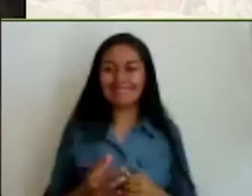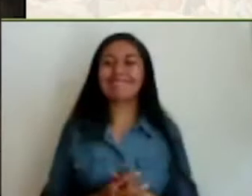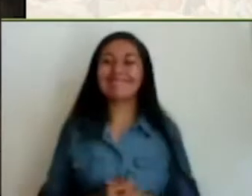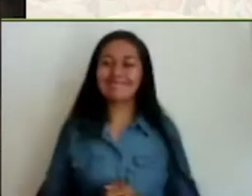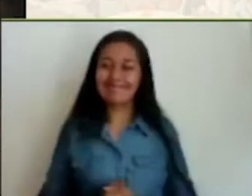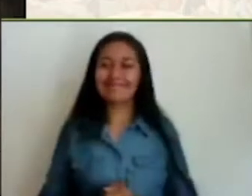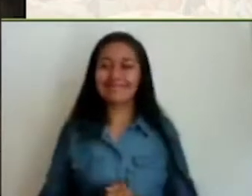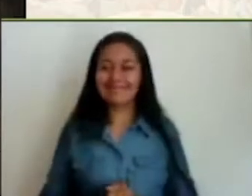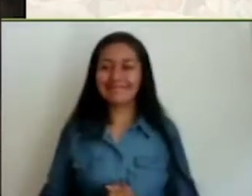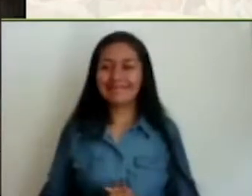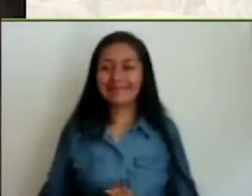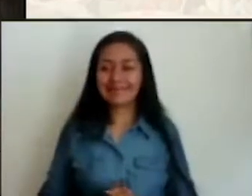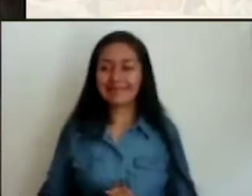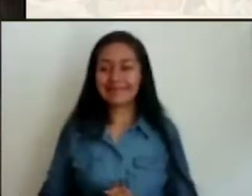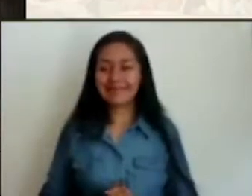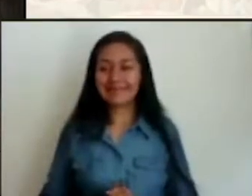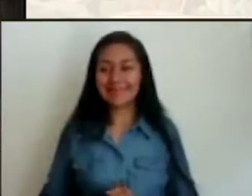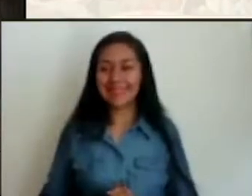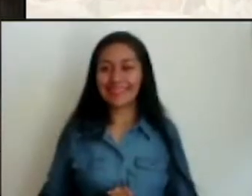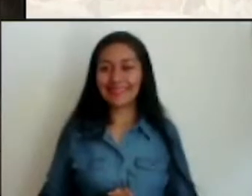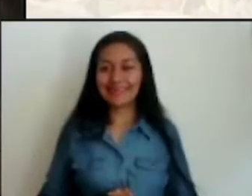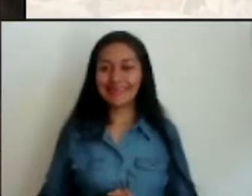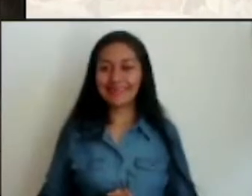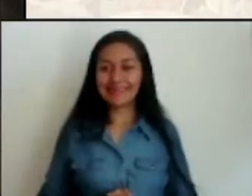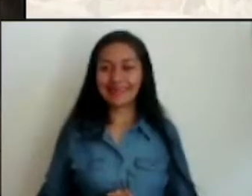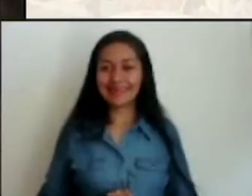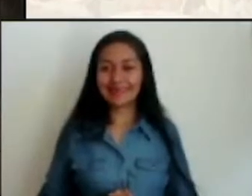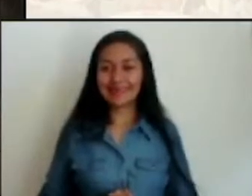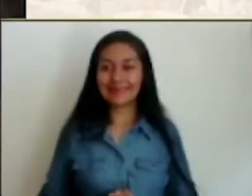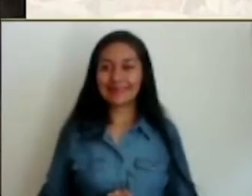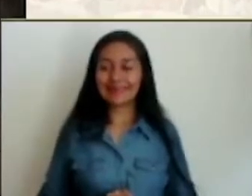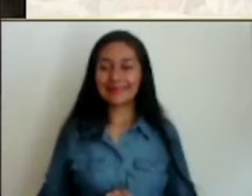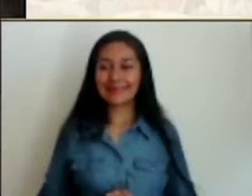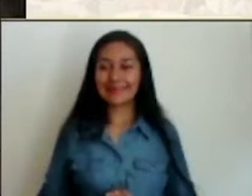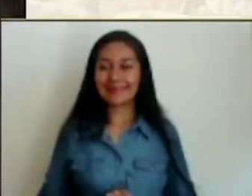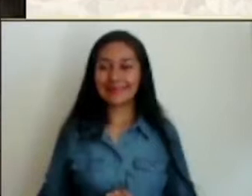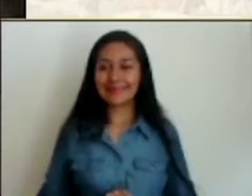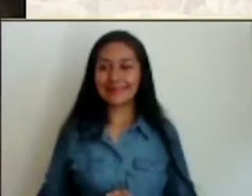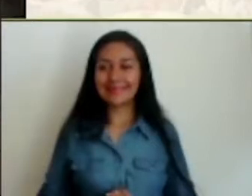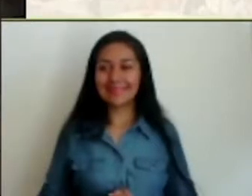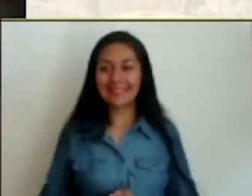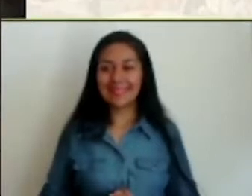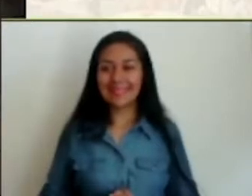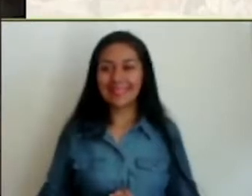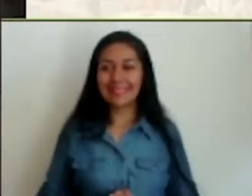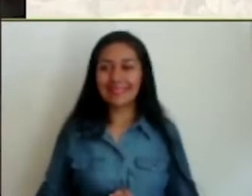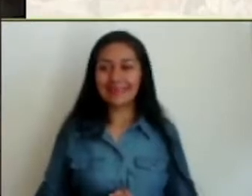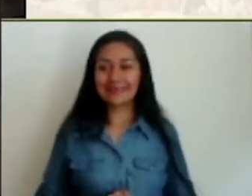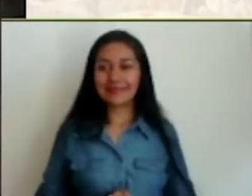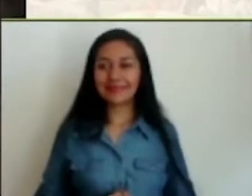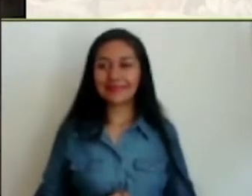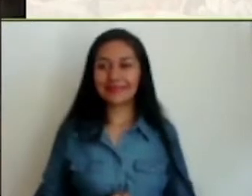Si evidenzia dunque, come ha già detto Carlos, in questo simbolismo un duplice significato religioso e